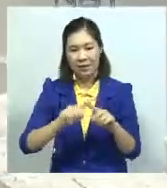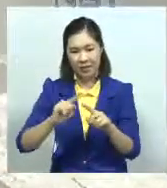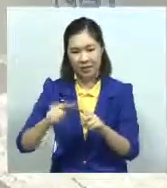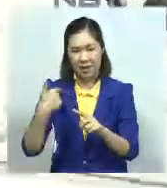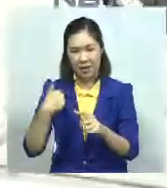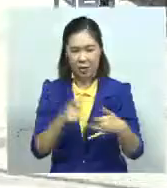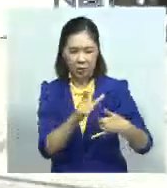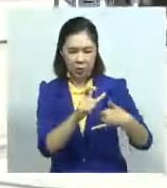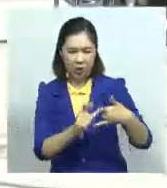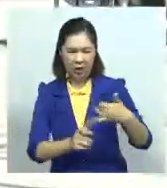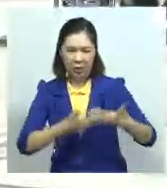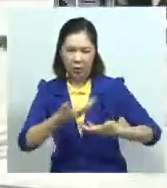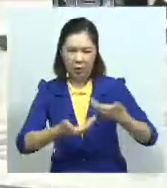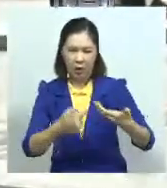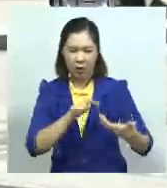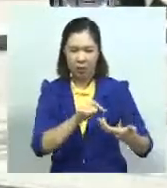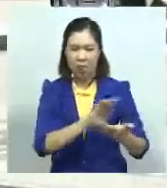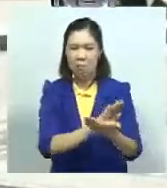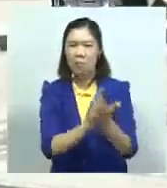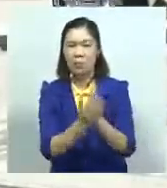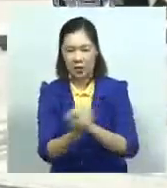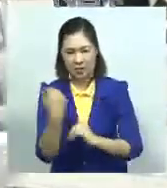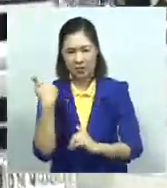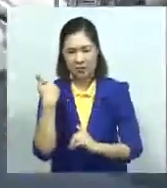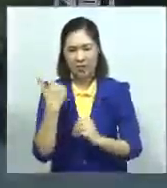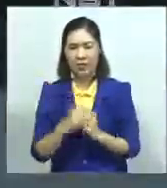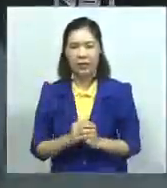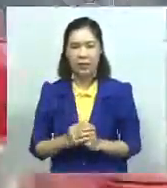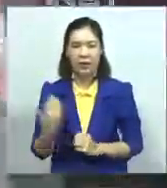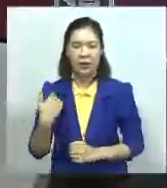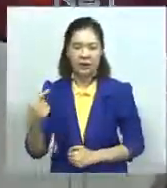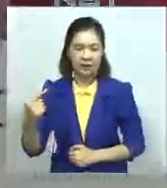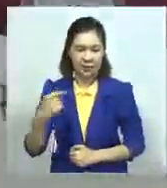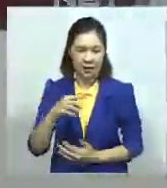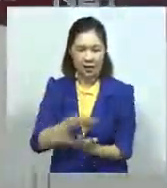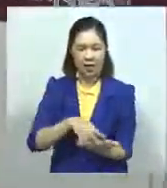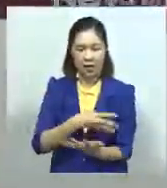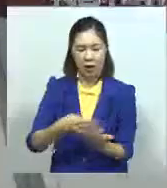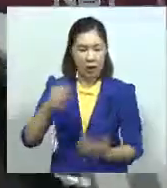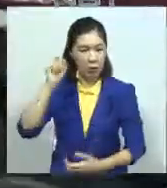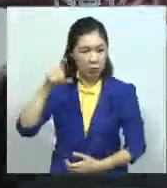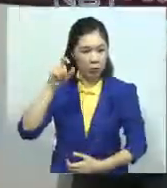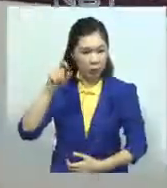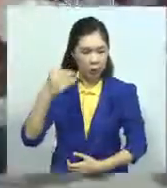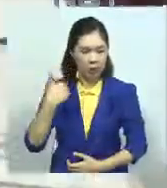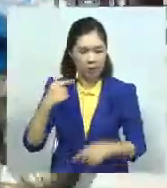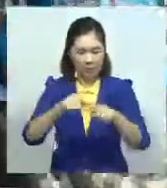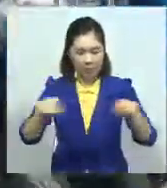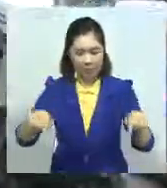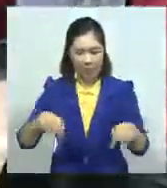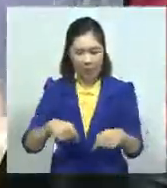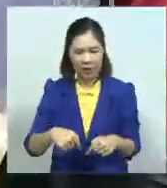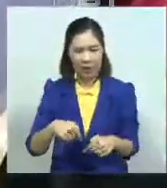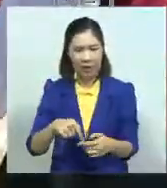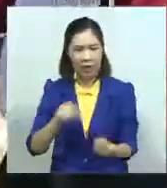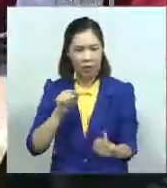ฤติกรรมของผู้ค้าเปลี่ยนแปลงไปทางแม่ทัพภาคที่4จึงได้กำชับ3นโยบายเร่งด่วนคือการทำพื้นที่ให้มีความปลอดภั